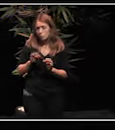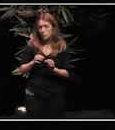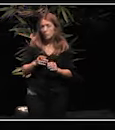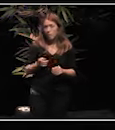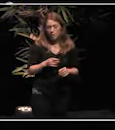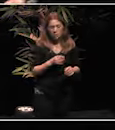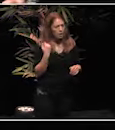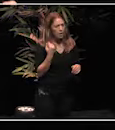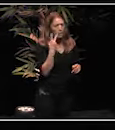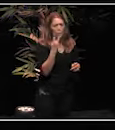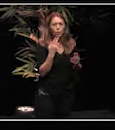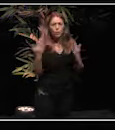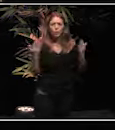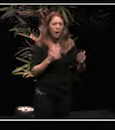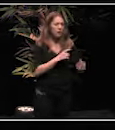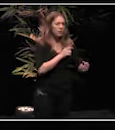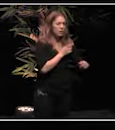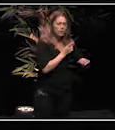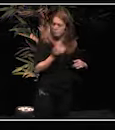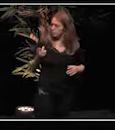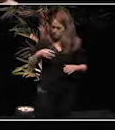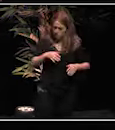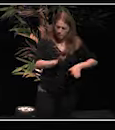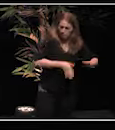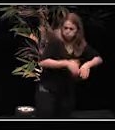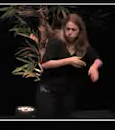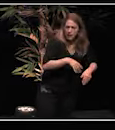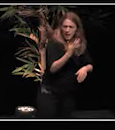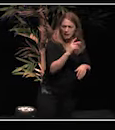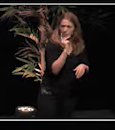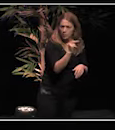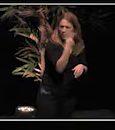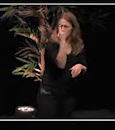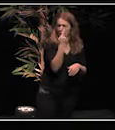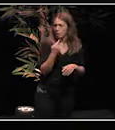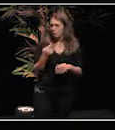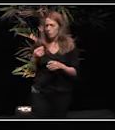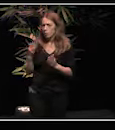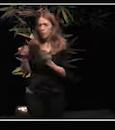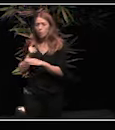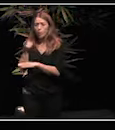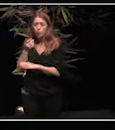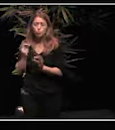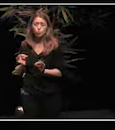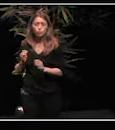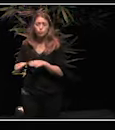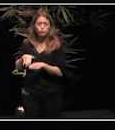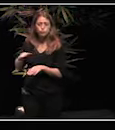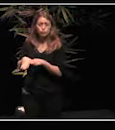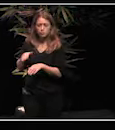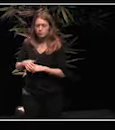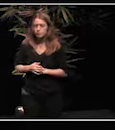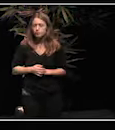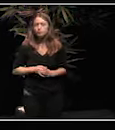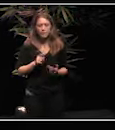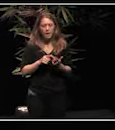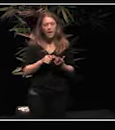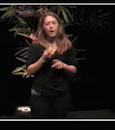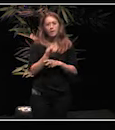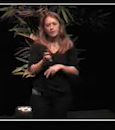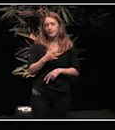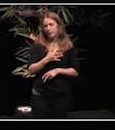vraiment très différente entre l'ultra et le marathon, quand elle courait à 15 km/h, rappelez-vous. Et puis, il y a des risques cardiaques aussi dans les deux, mais qui sont majorés